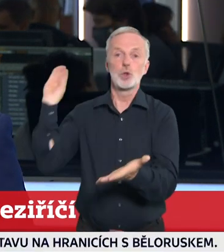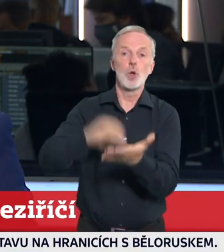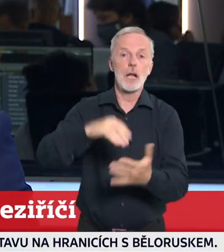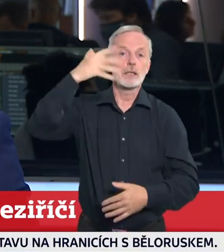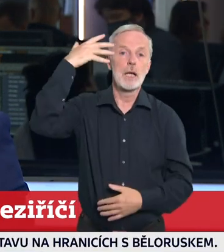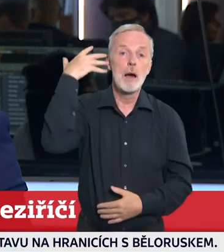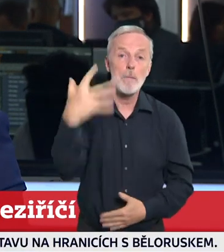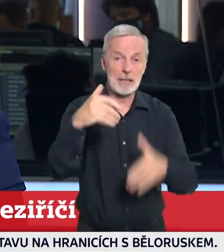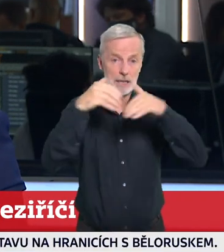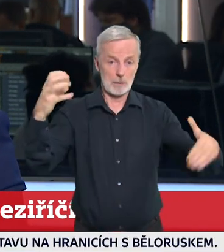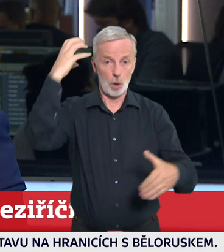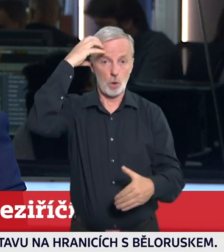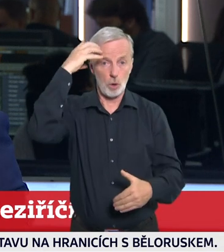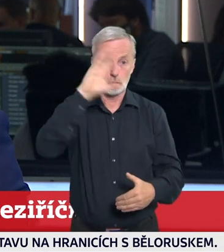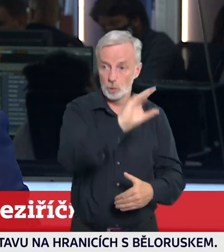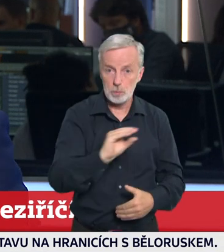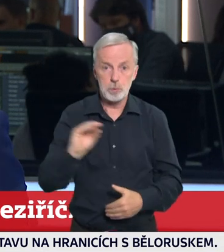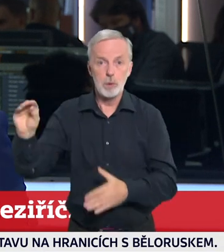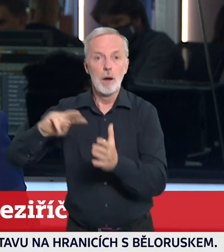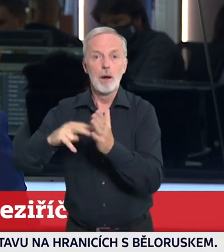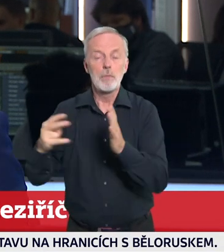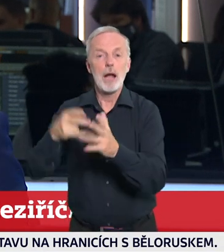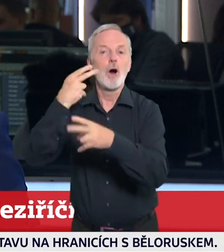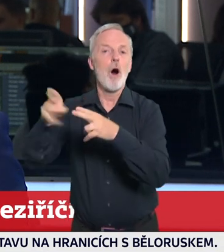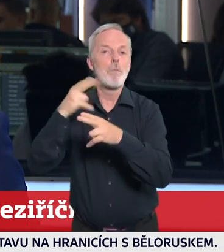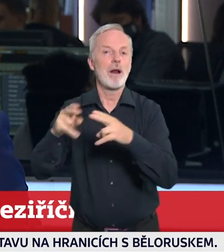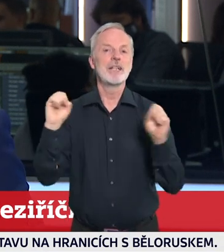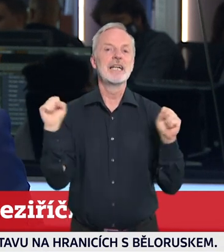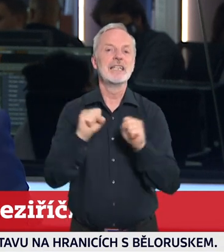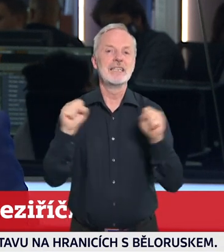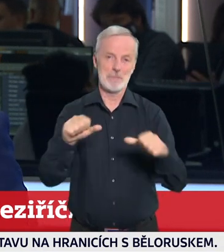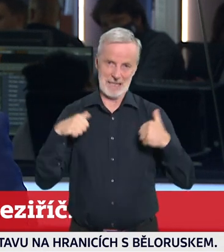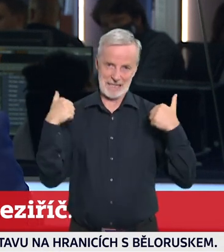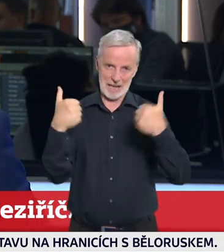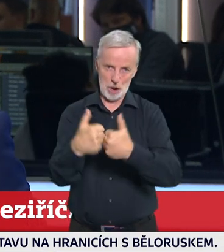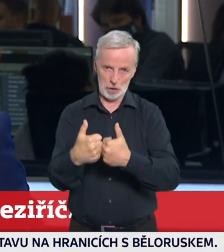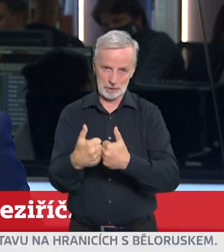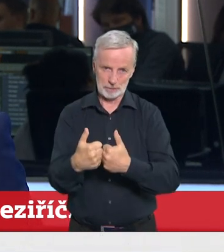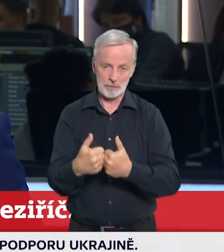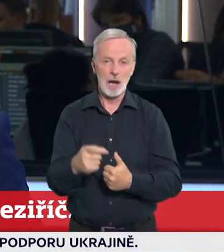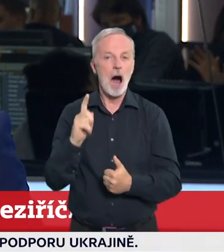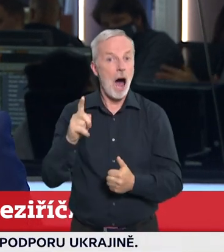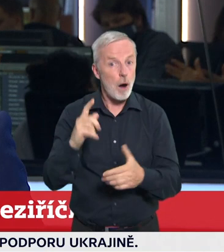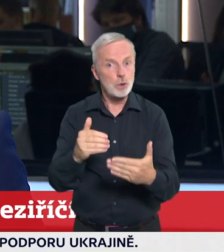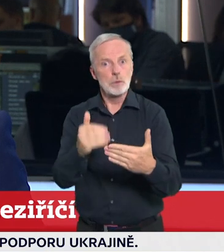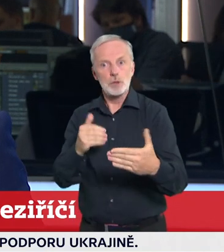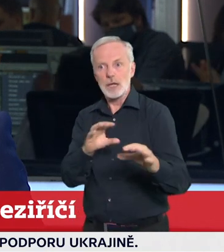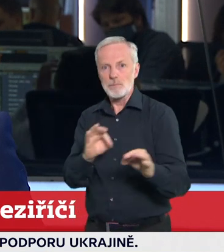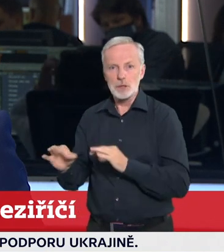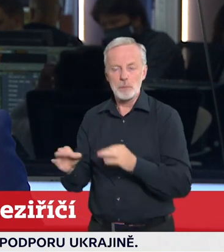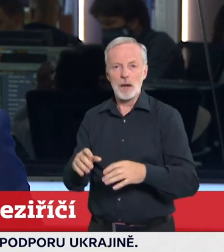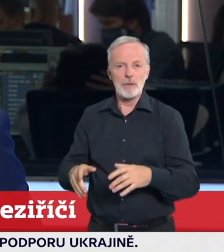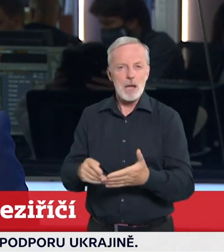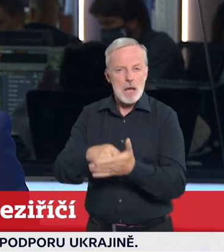korun, kterou chtěla využít k rekonstrukci svého zimního stadionu. Jen do příprav investovala desítky milionů